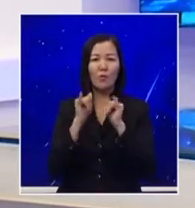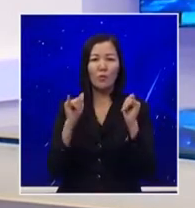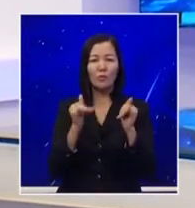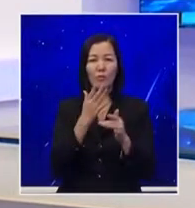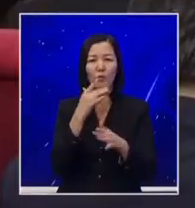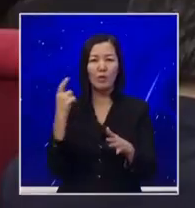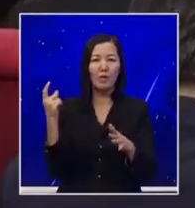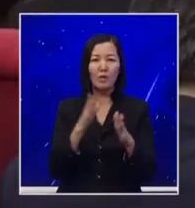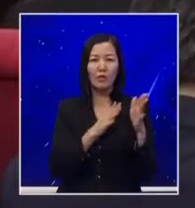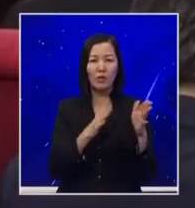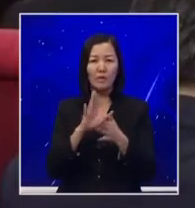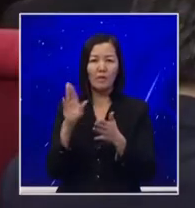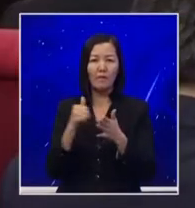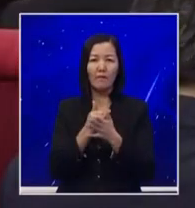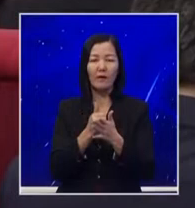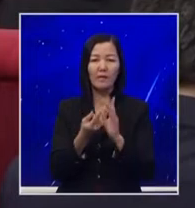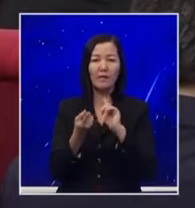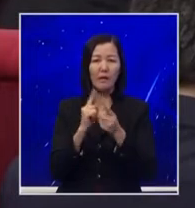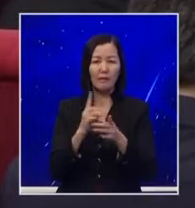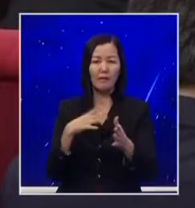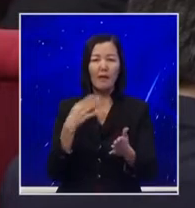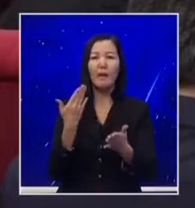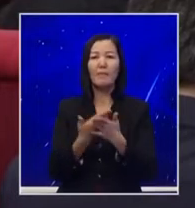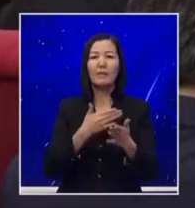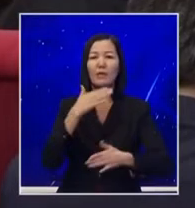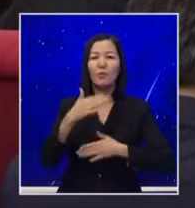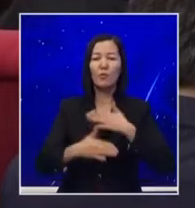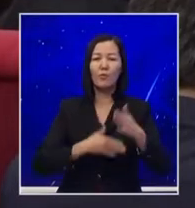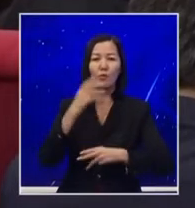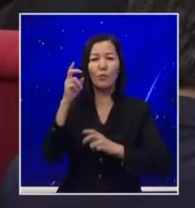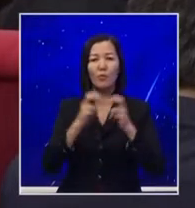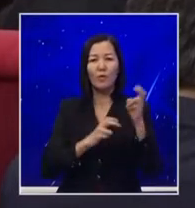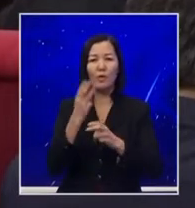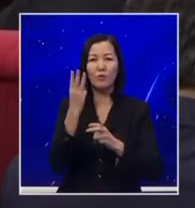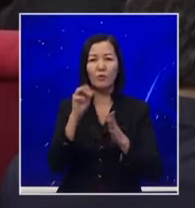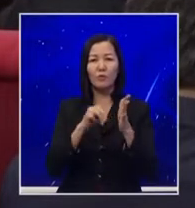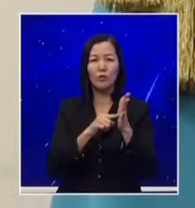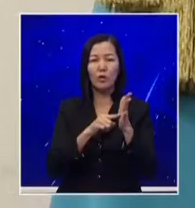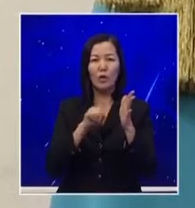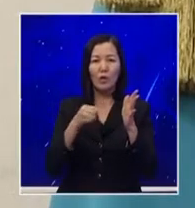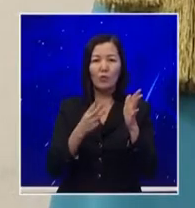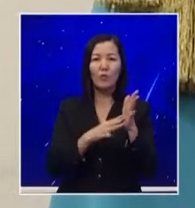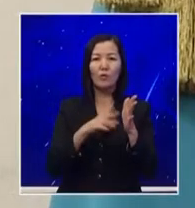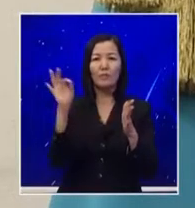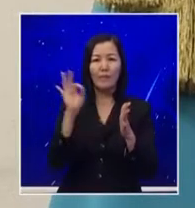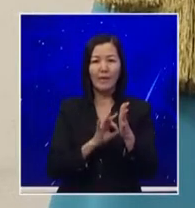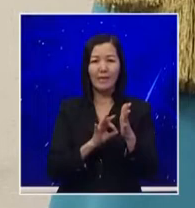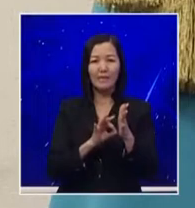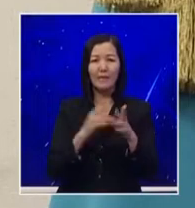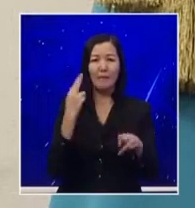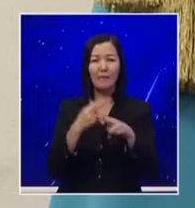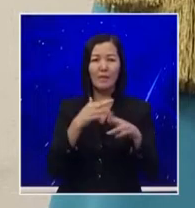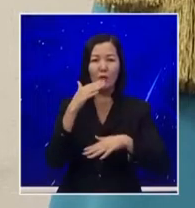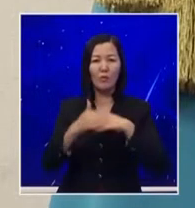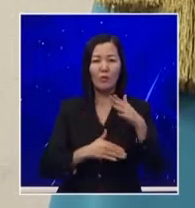ұлттық экономика тұрақтылығының негізгі факторына айналды. Мәселен, өңдеу өнеркәсібінде 3.9%-ға, оның ішінде металлургия